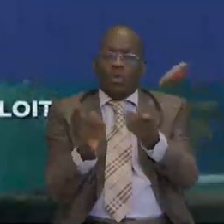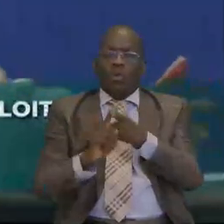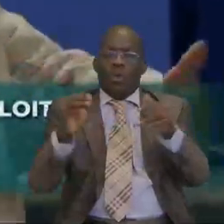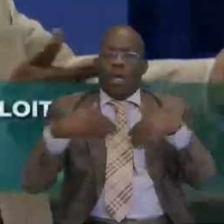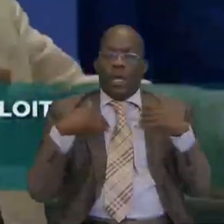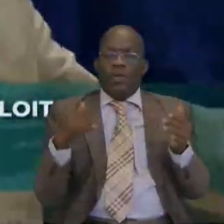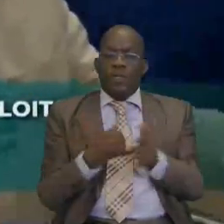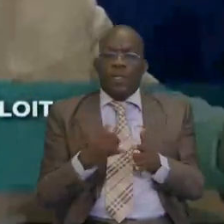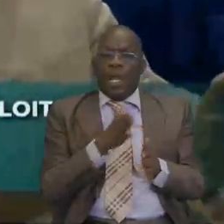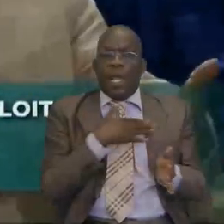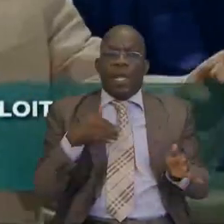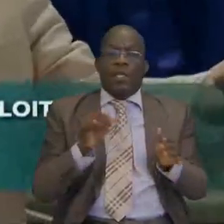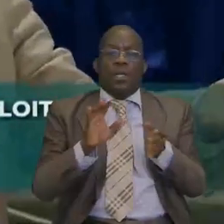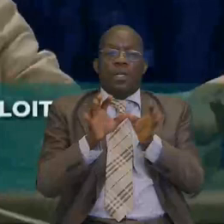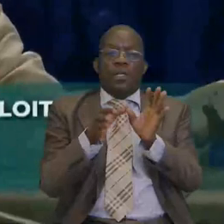Et